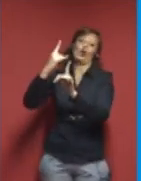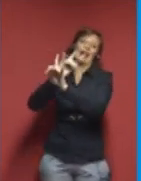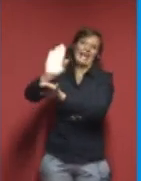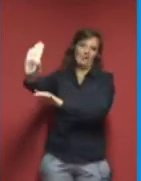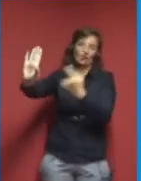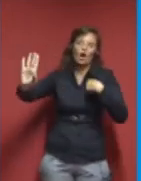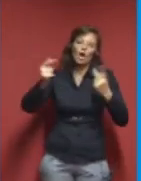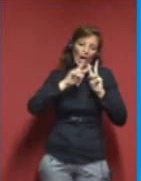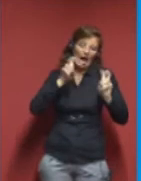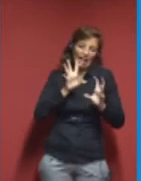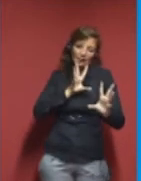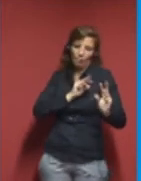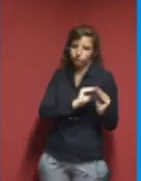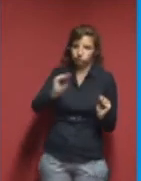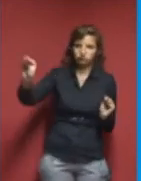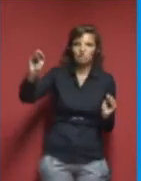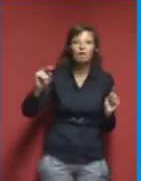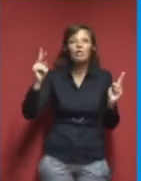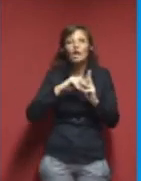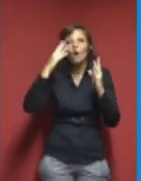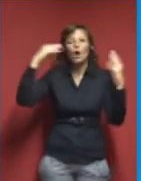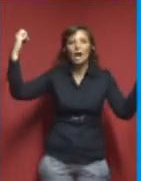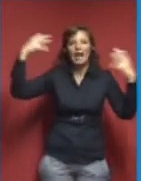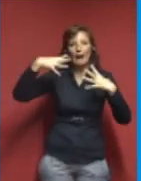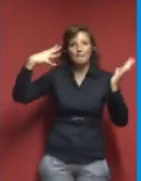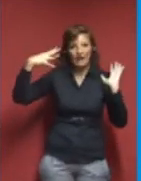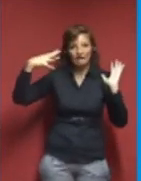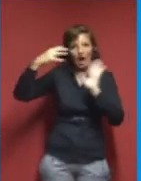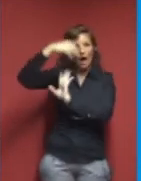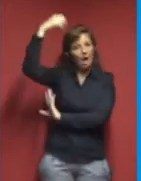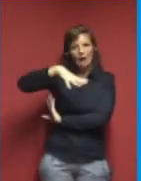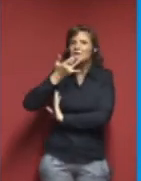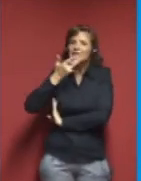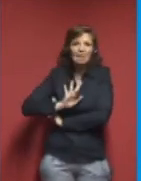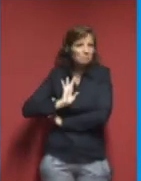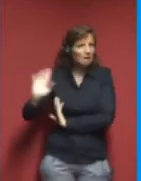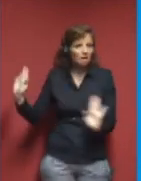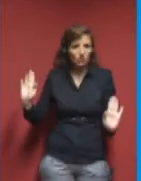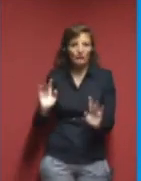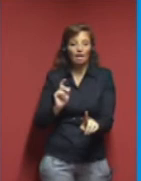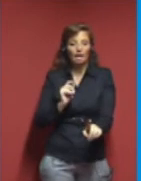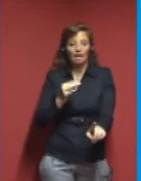state installate. È una lampada molto semplice e quindi